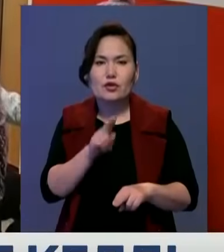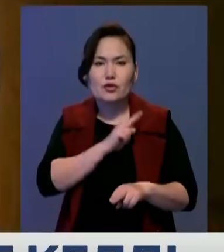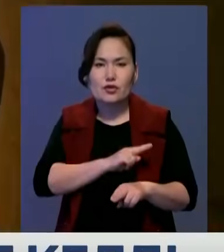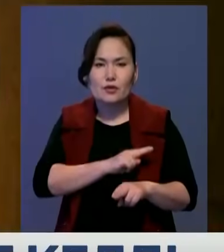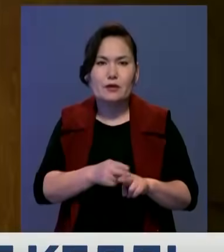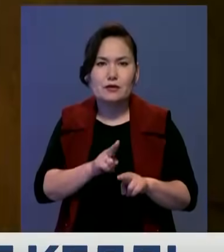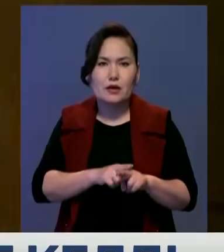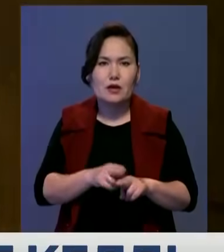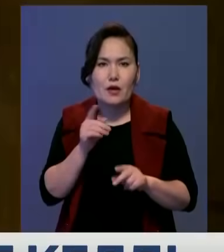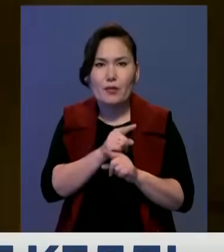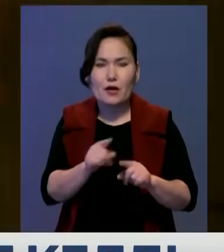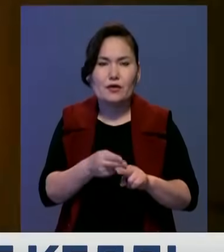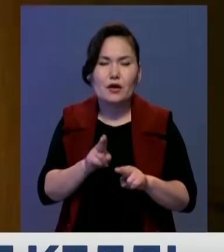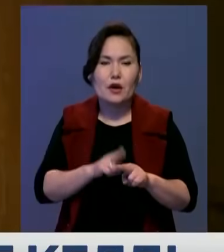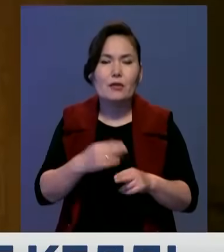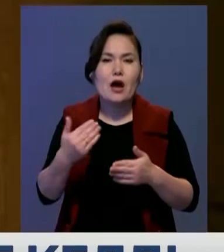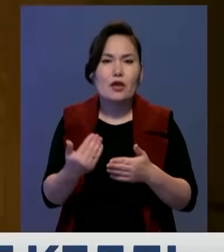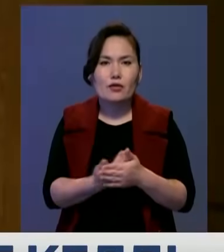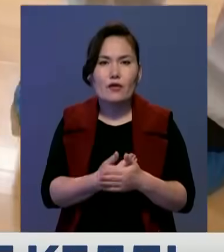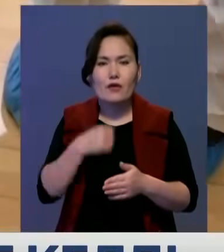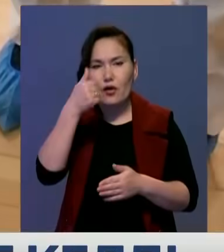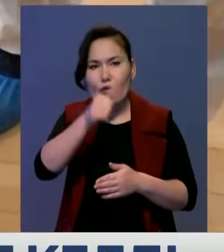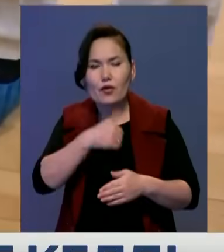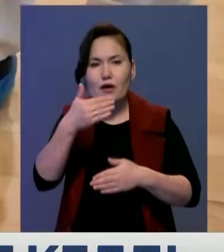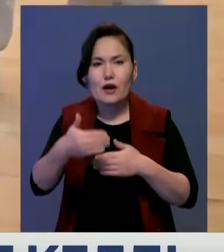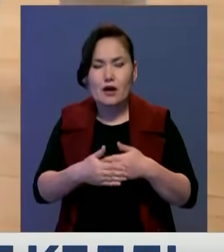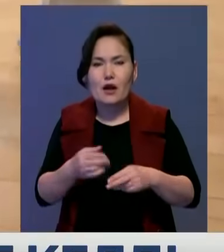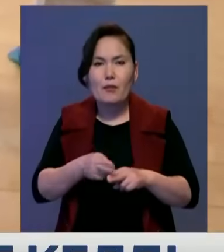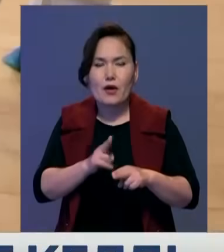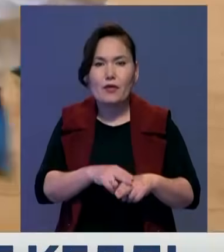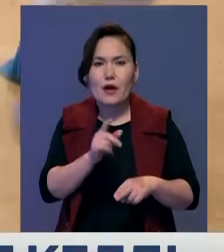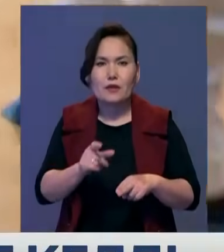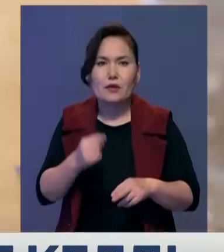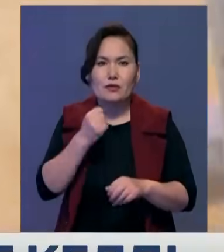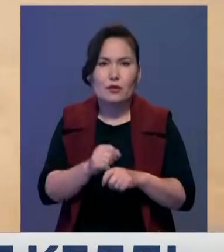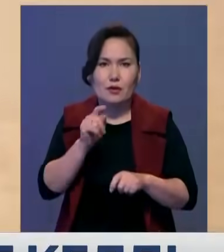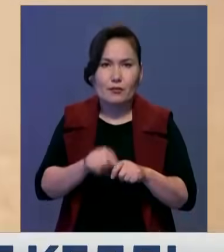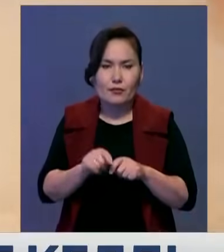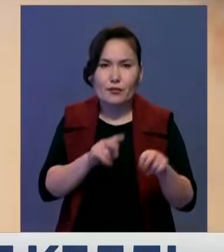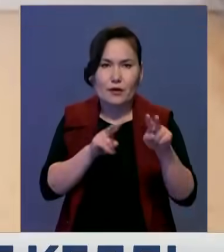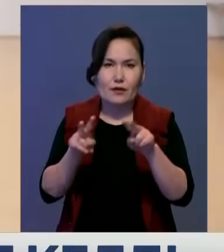Жалпы Словакияда Рождество алдында қатаң карантин мен коменданттық сағат енгізілген еді.